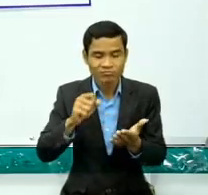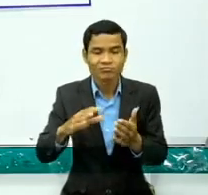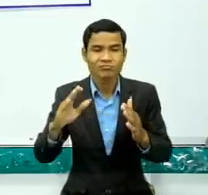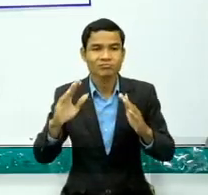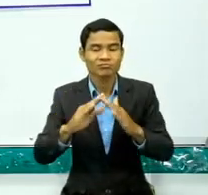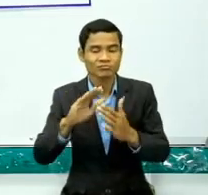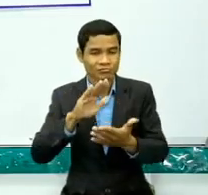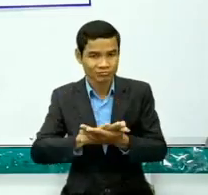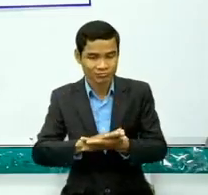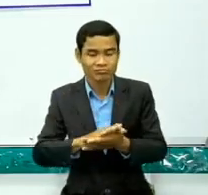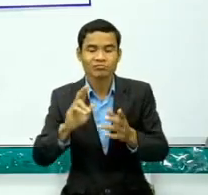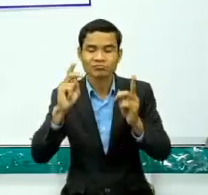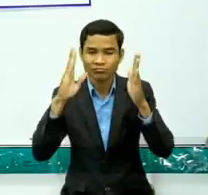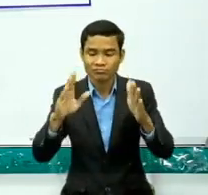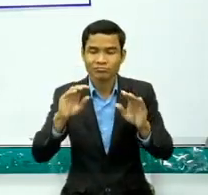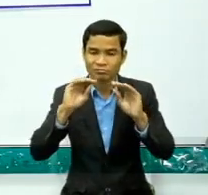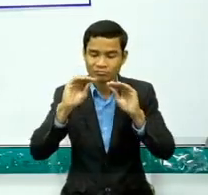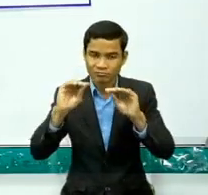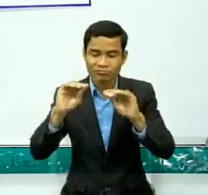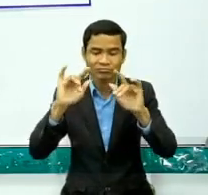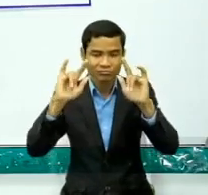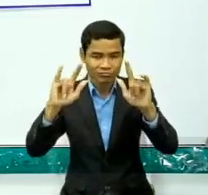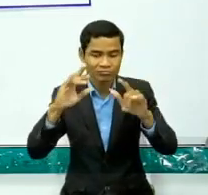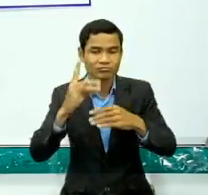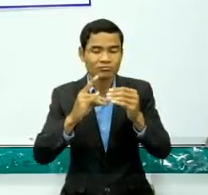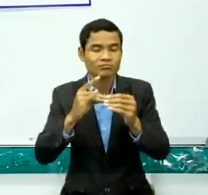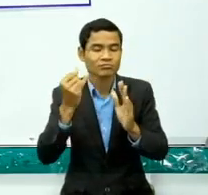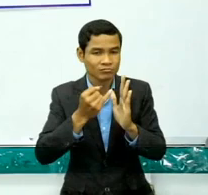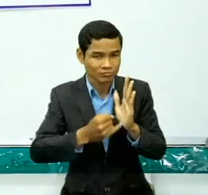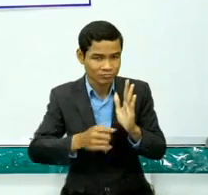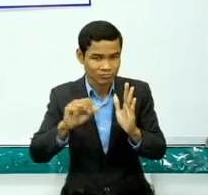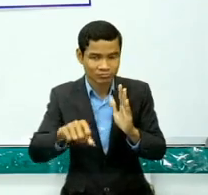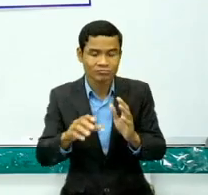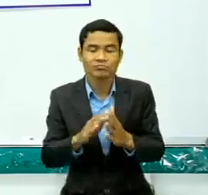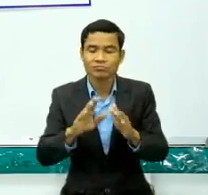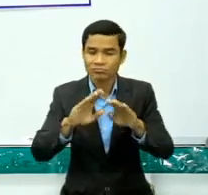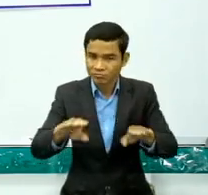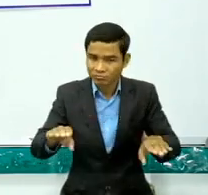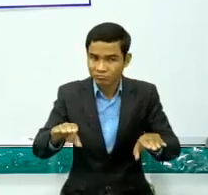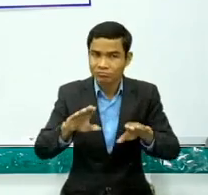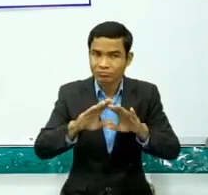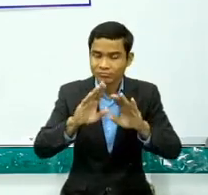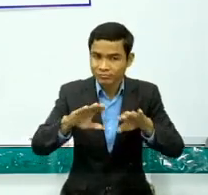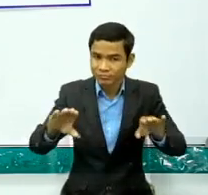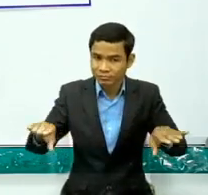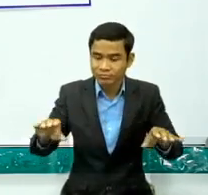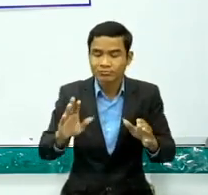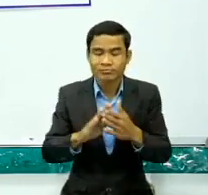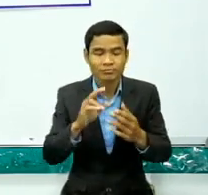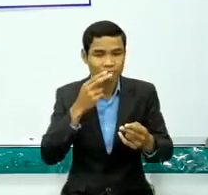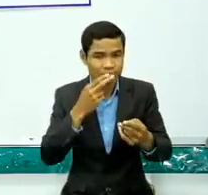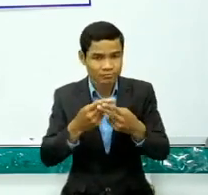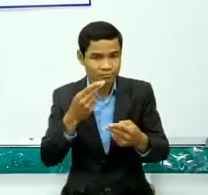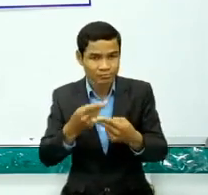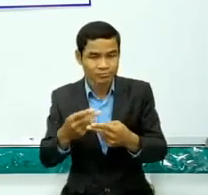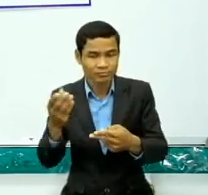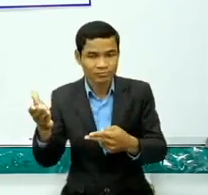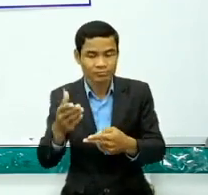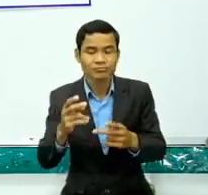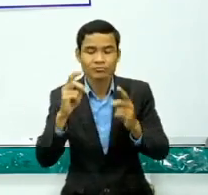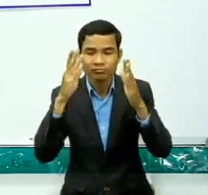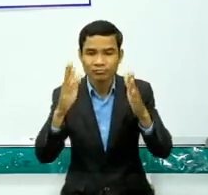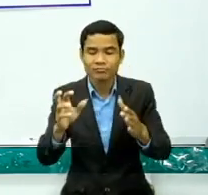កគ្រូតែងតែបង្រៀនកូនគូគំនូដែរកូនណាចាឥឡូវកូនកូនត្រៀមចាឆ្លើយសួរអ្នកគ្រូ